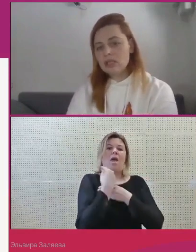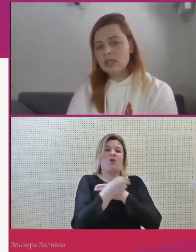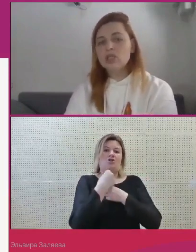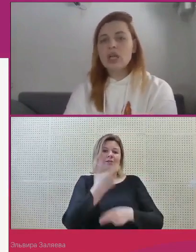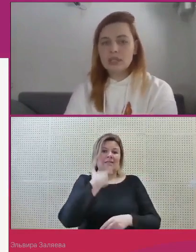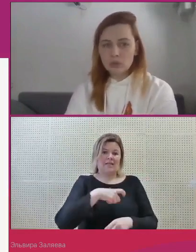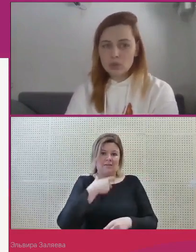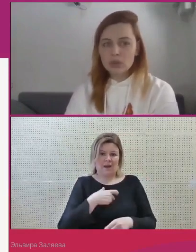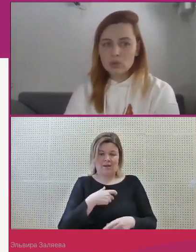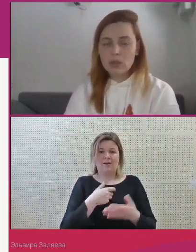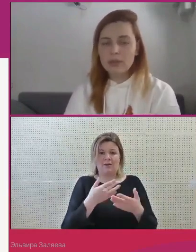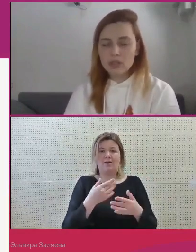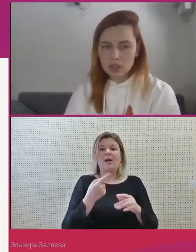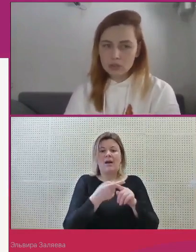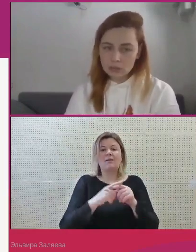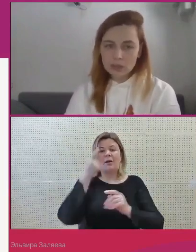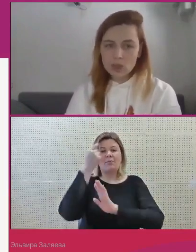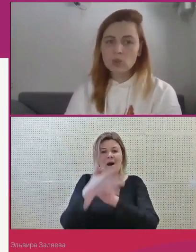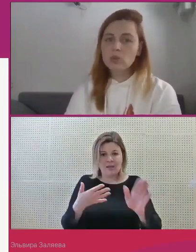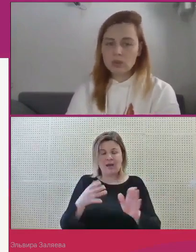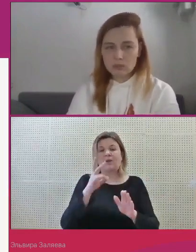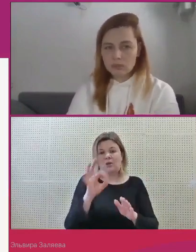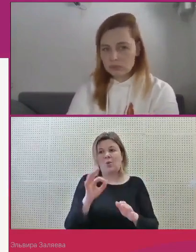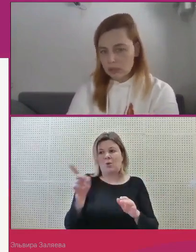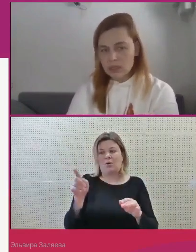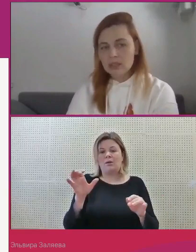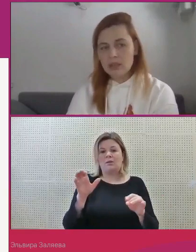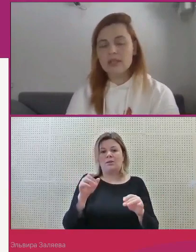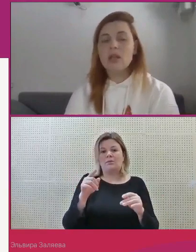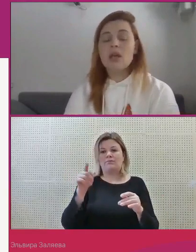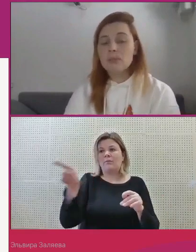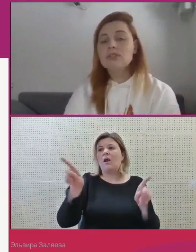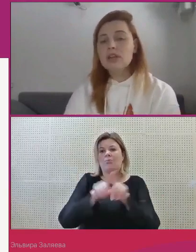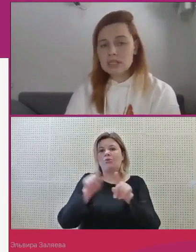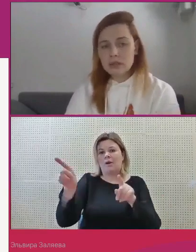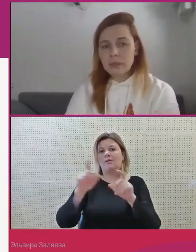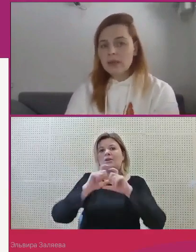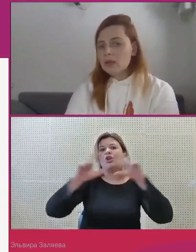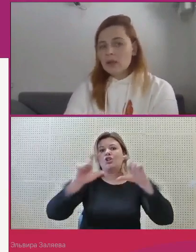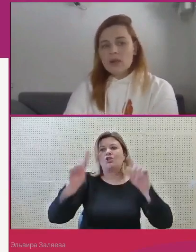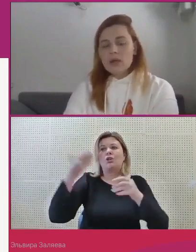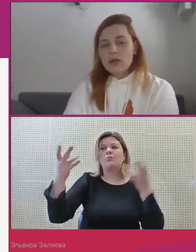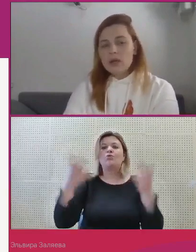собственно, они кричат о том, что им нужна поддержка. Вот эту поддержку им обязательно давать. Мотивация.